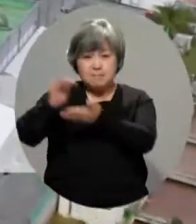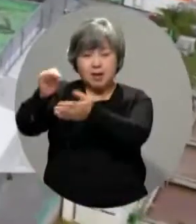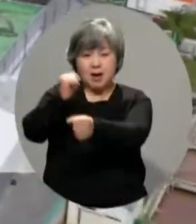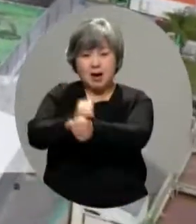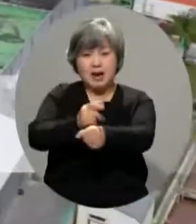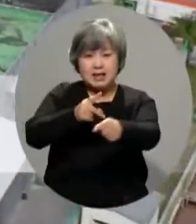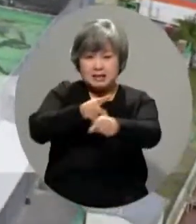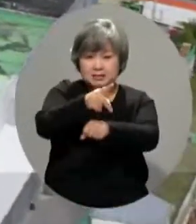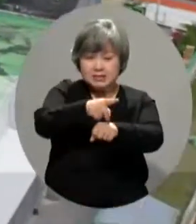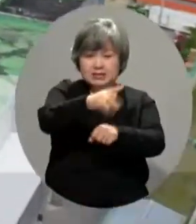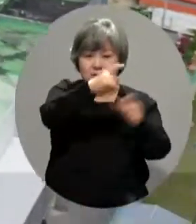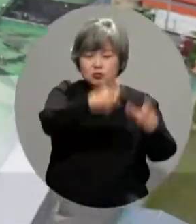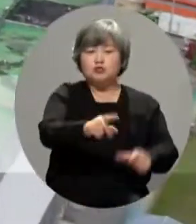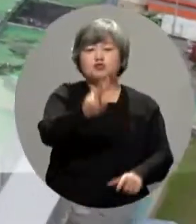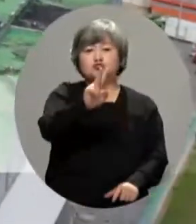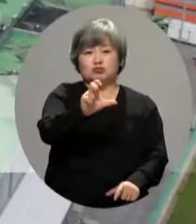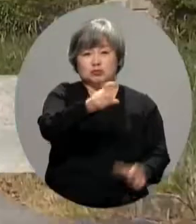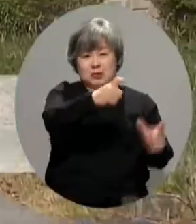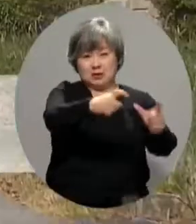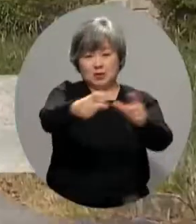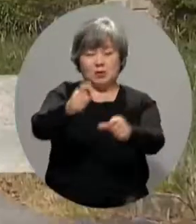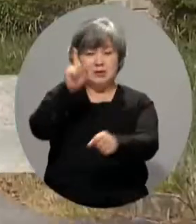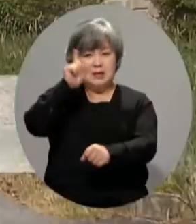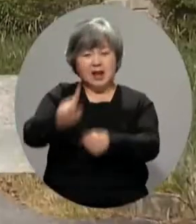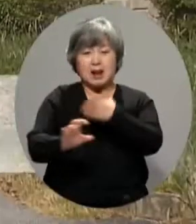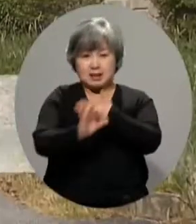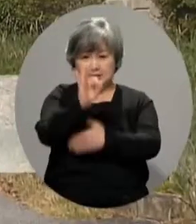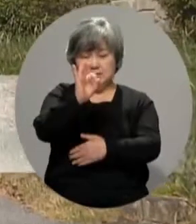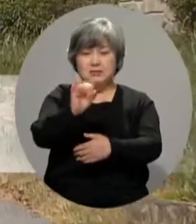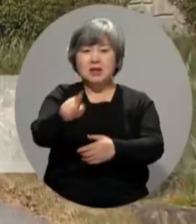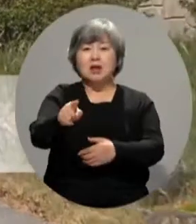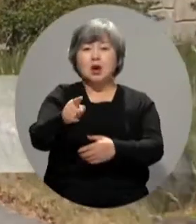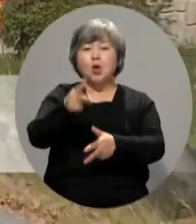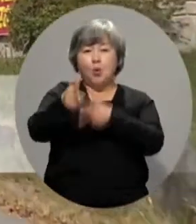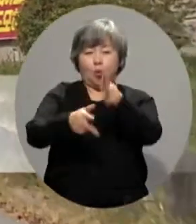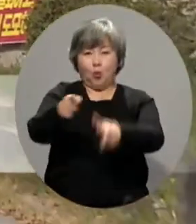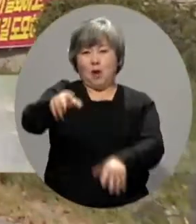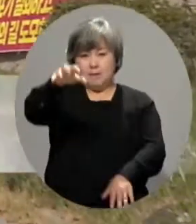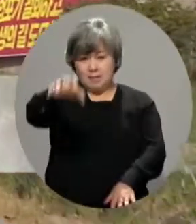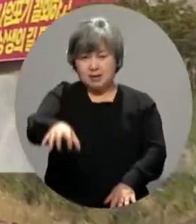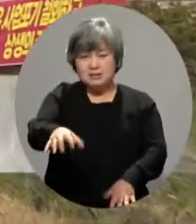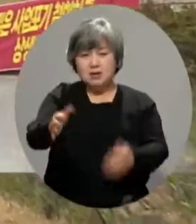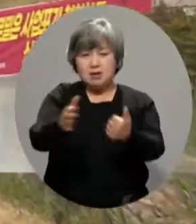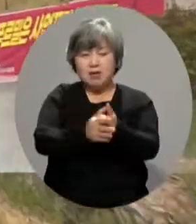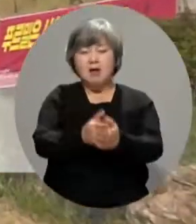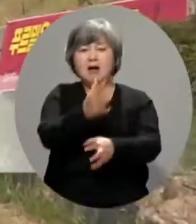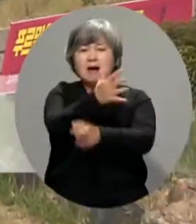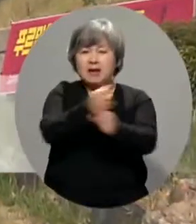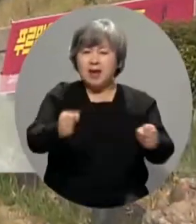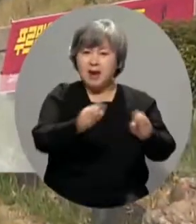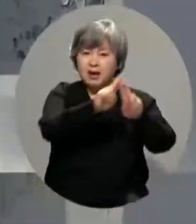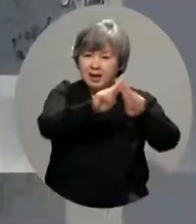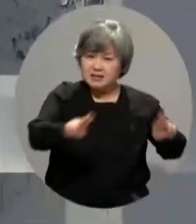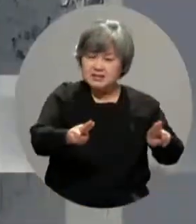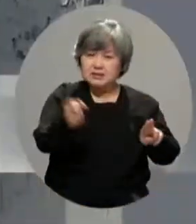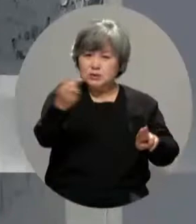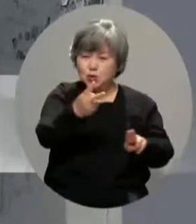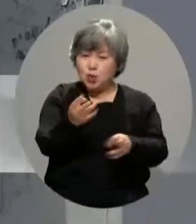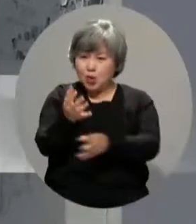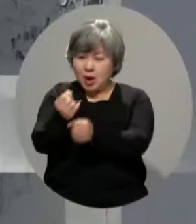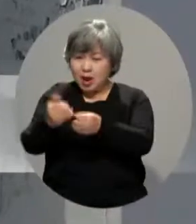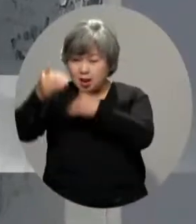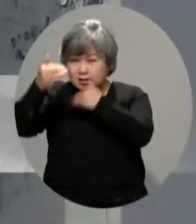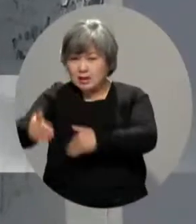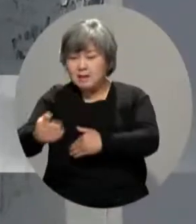지역 낙농가 25곳은 내일 오전 프르밀 본사 앞에서 집회를 열고 계약 해지와 쿼터 상실에 따른 농가